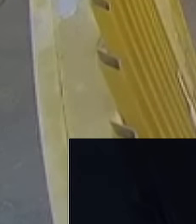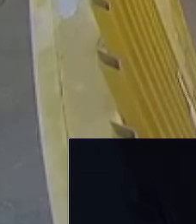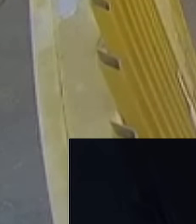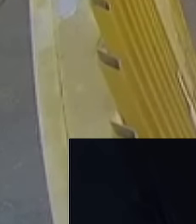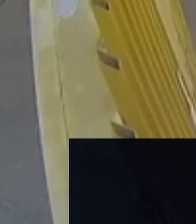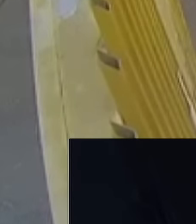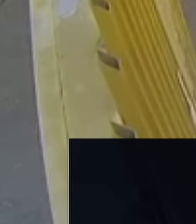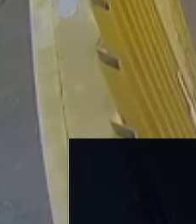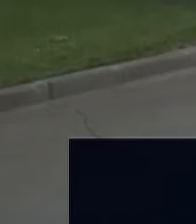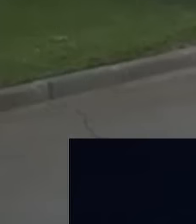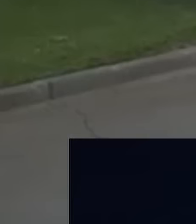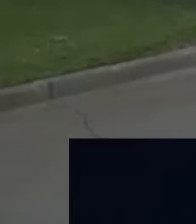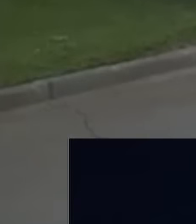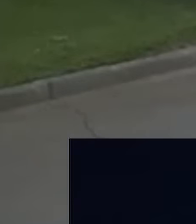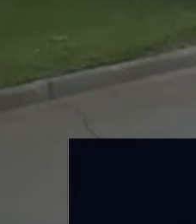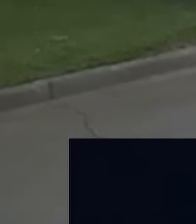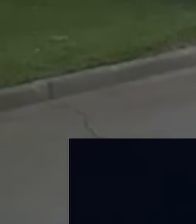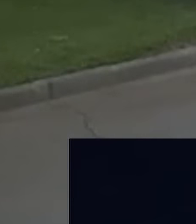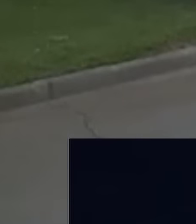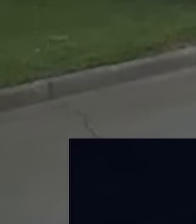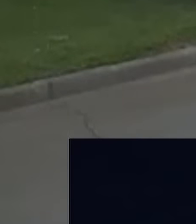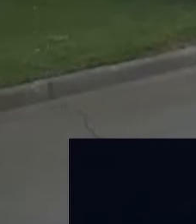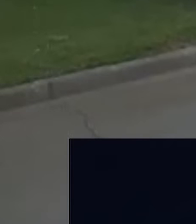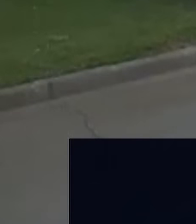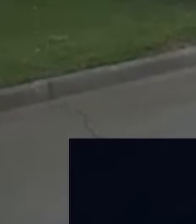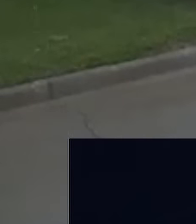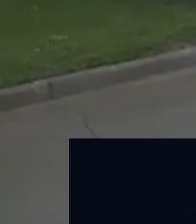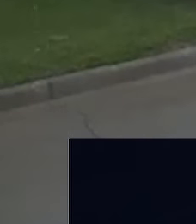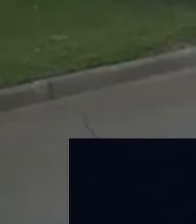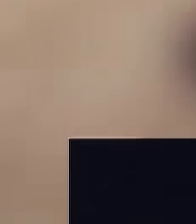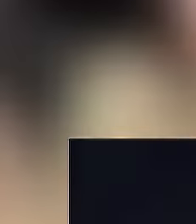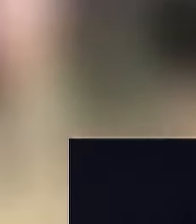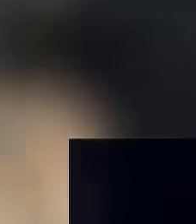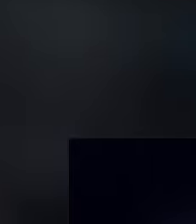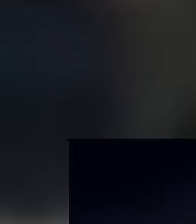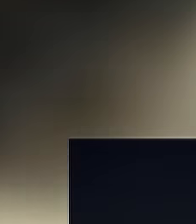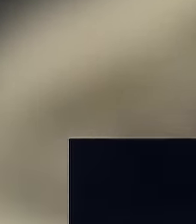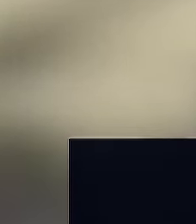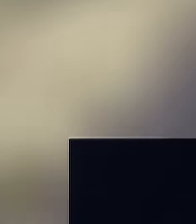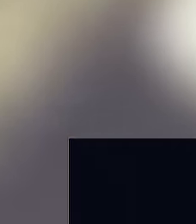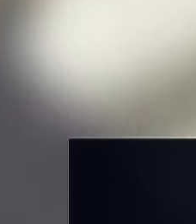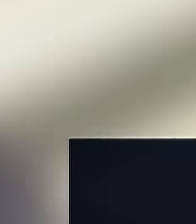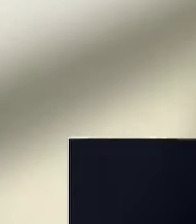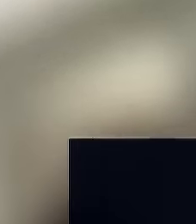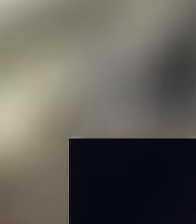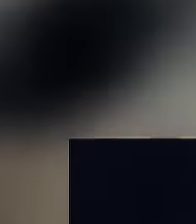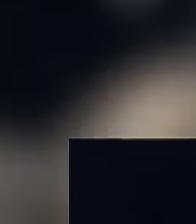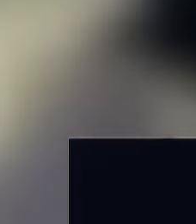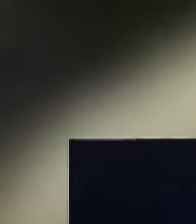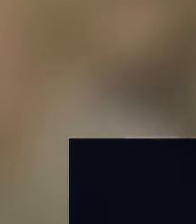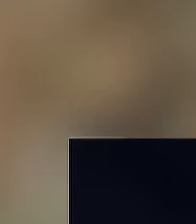שהתחילו אש מול גולני. את שניהם הורדנו. היה גם אחד שניסה להגיע מהאזור הדרומי של